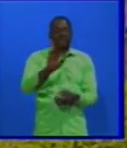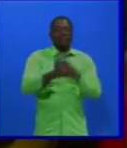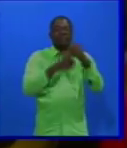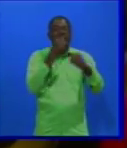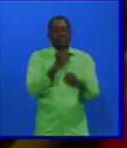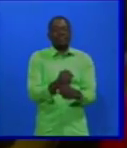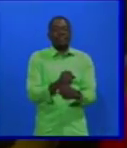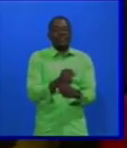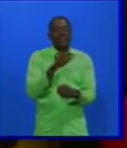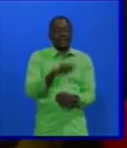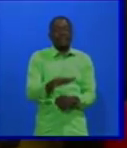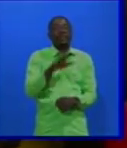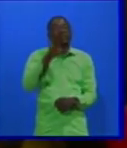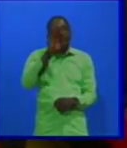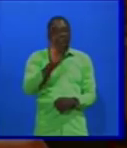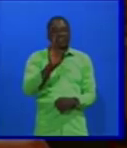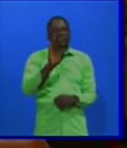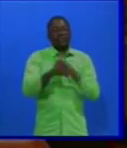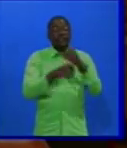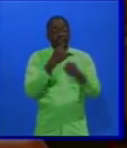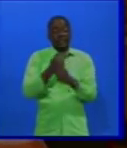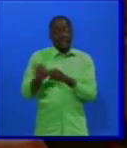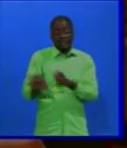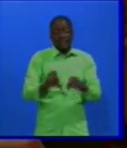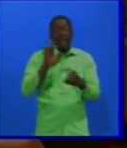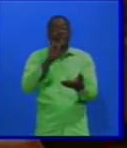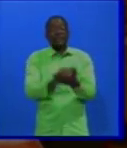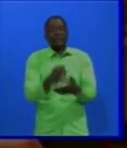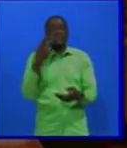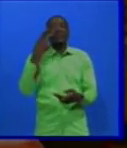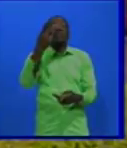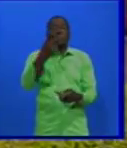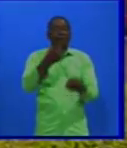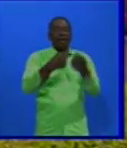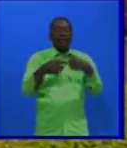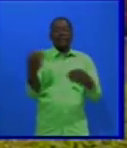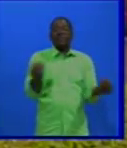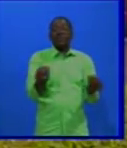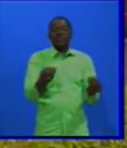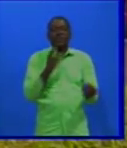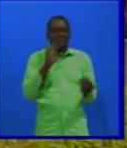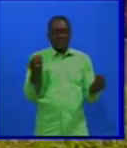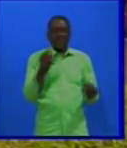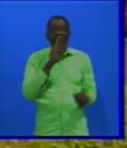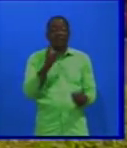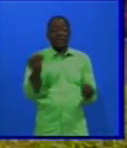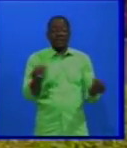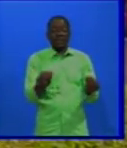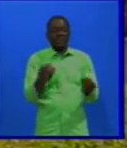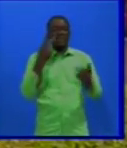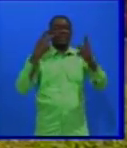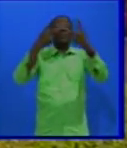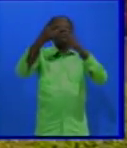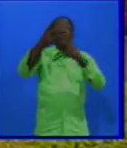59 ans d'existence, il faut faire l'état des lieux, voir d'où nous venons, où nous en sommes et quelle est notre vision dans le